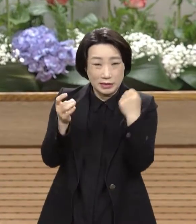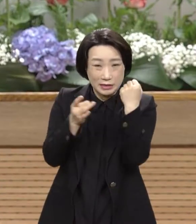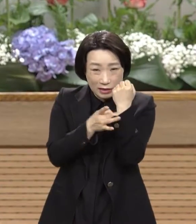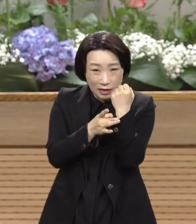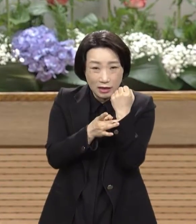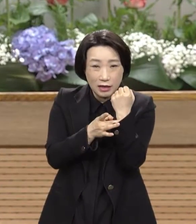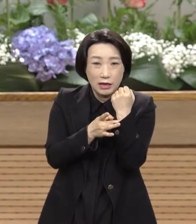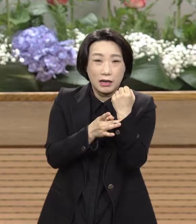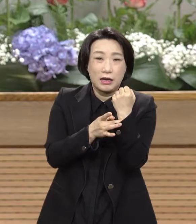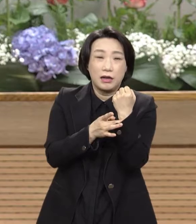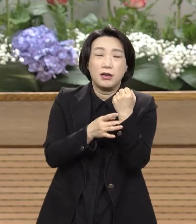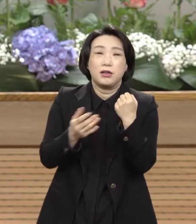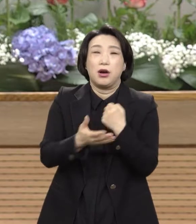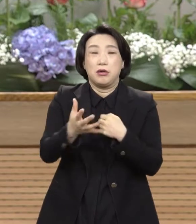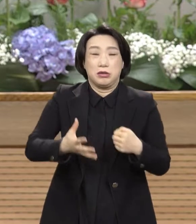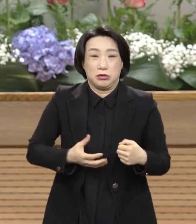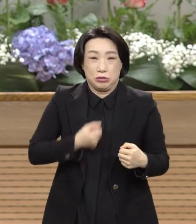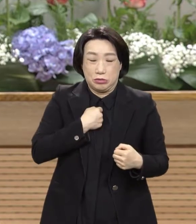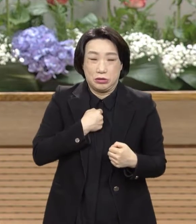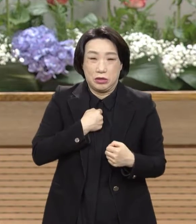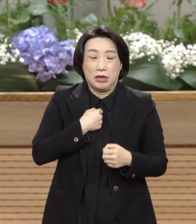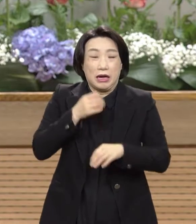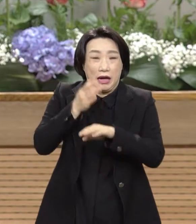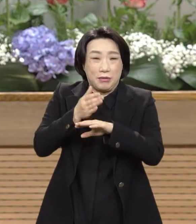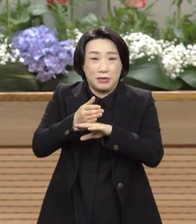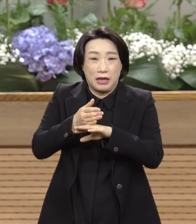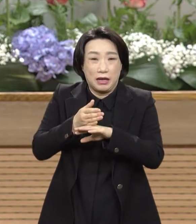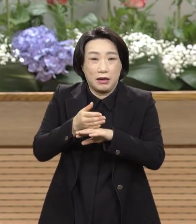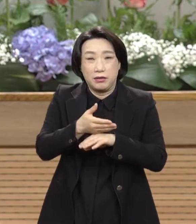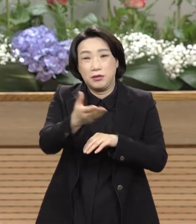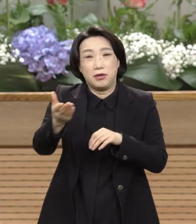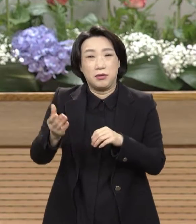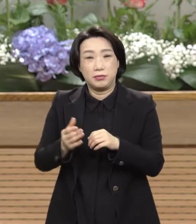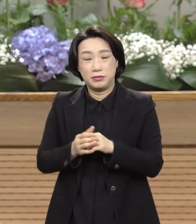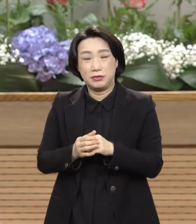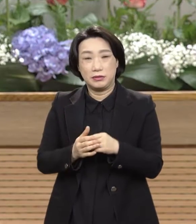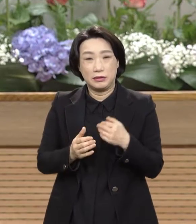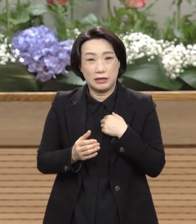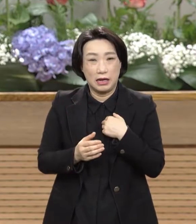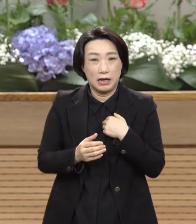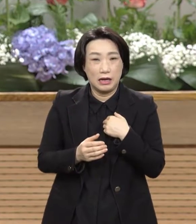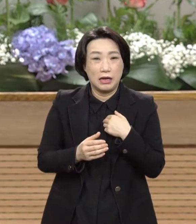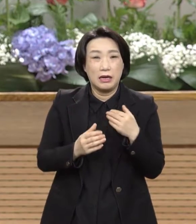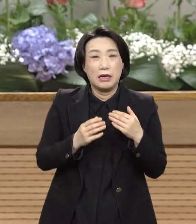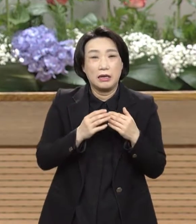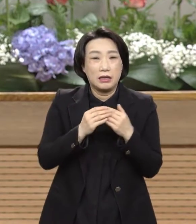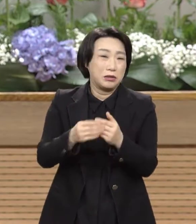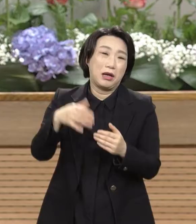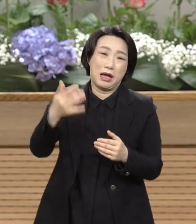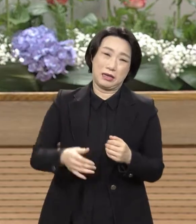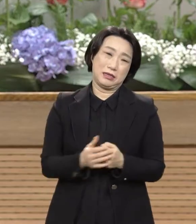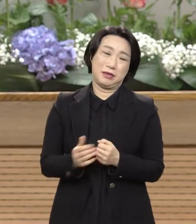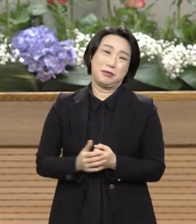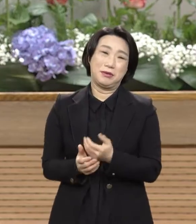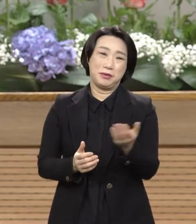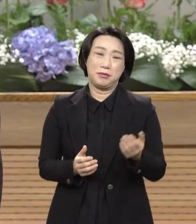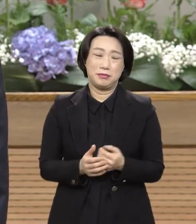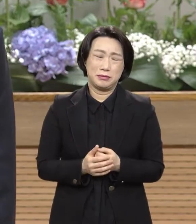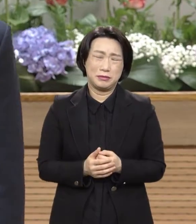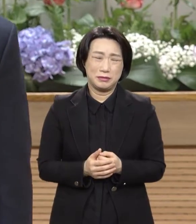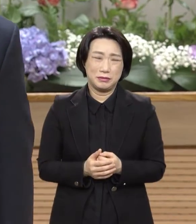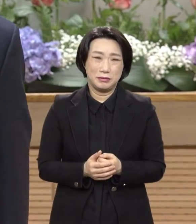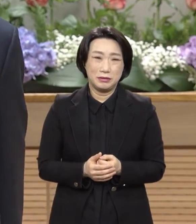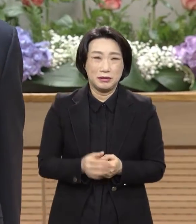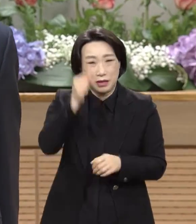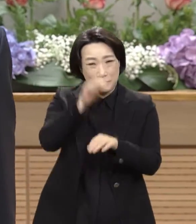없도록 충격적인 고마움과 감사로 나를 사로잡지 못했기 때문에